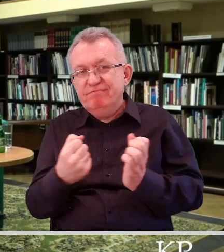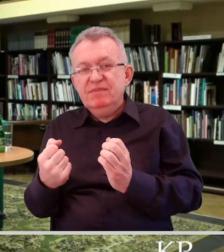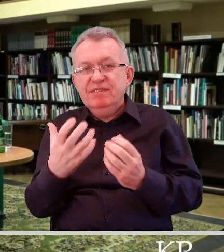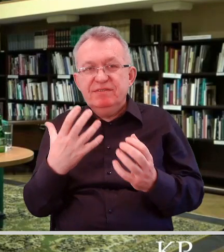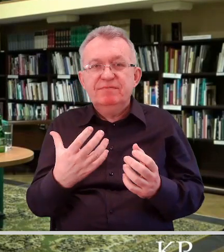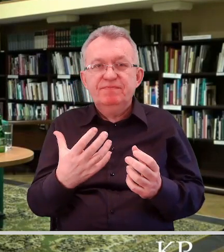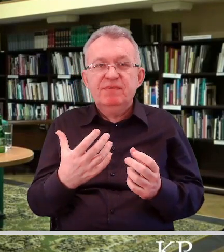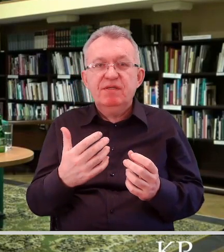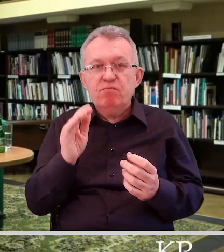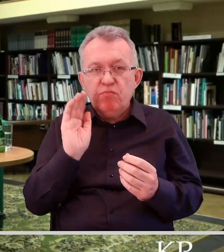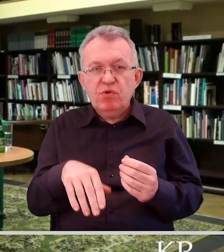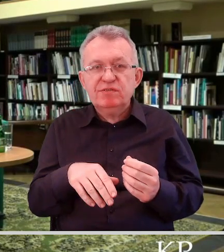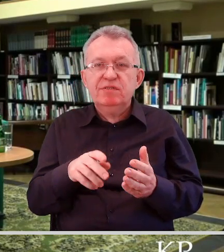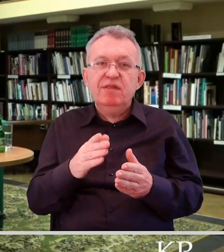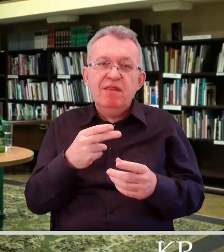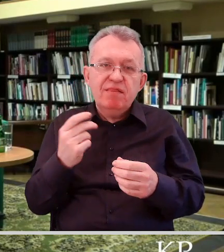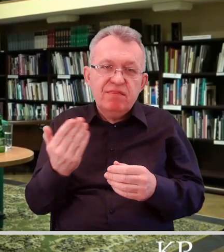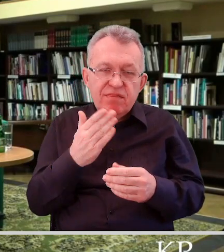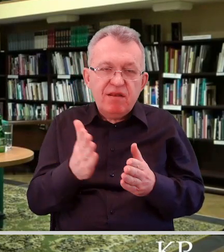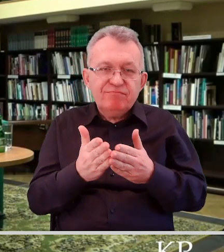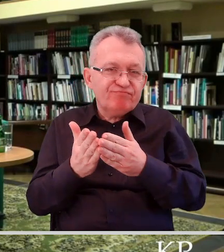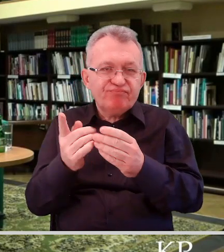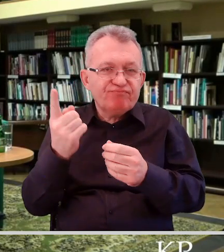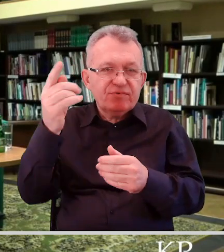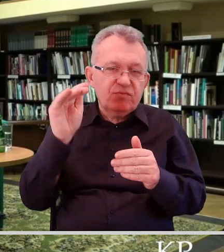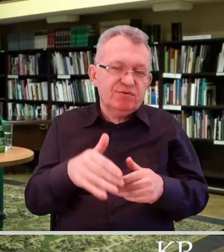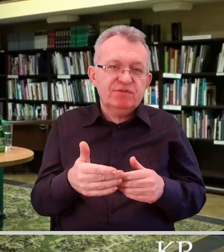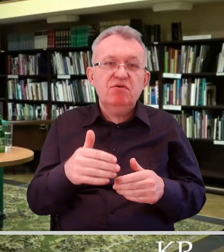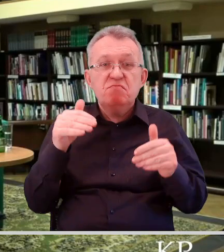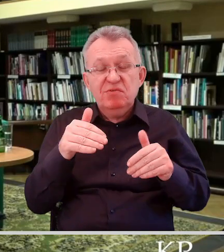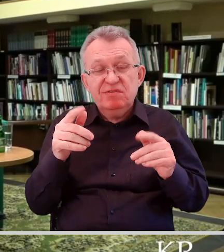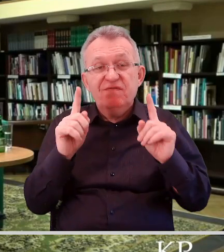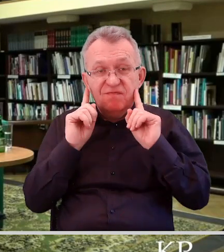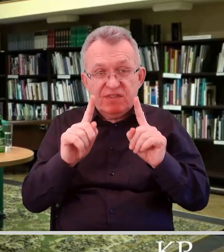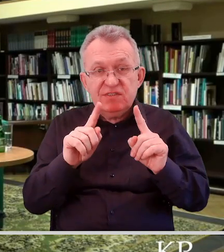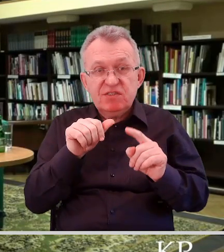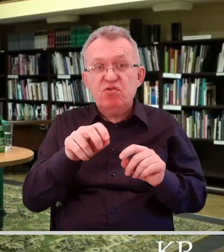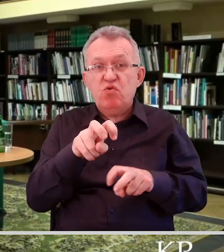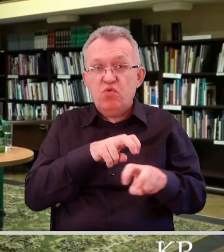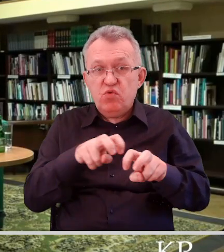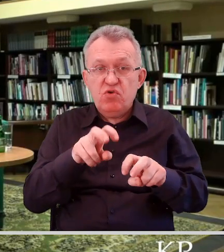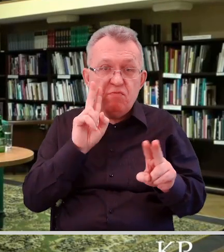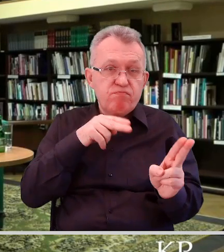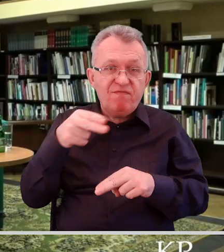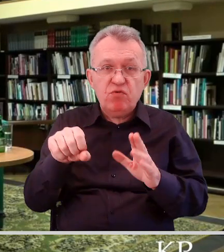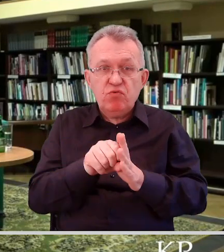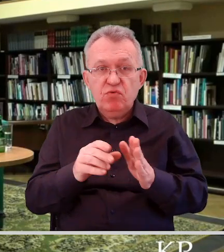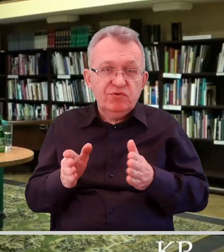można przemieścić się i gdzieś dalej popłynąć. Więc może faktycznie ten ruch powrotu do